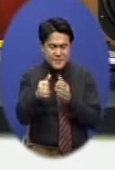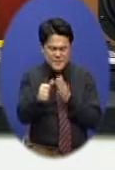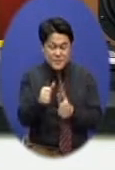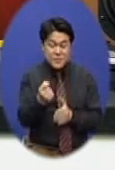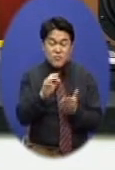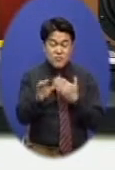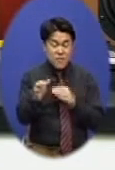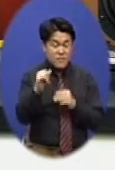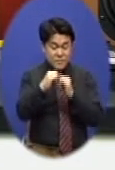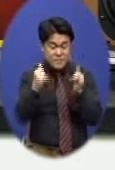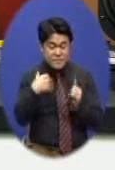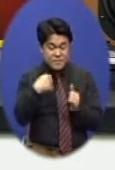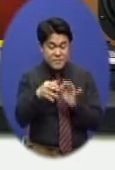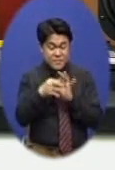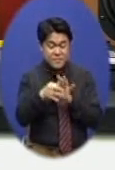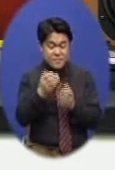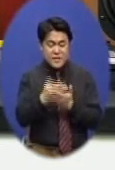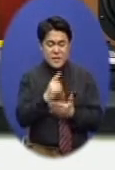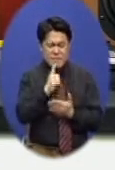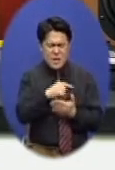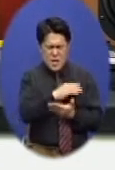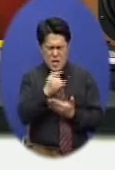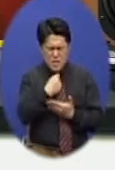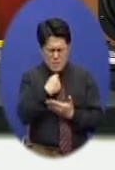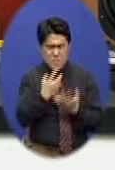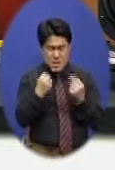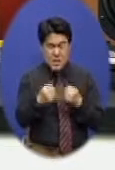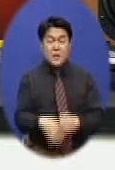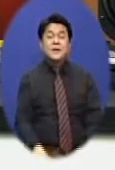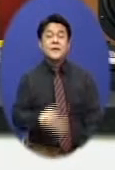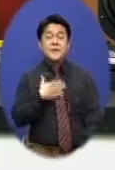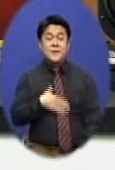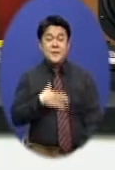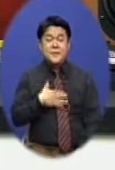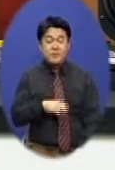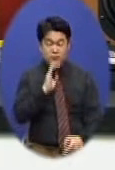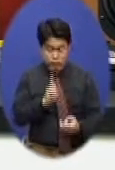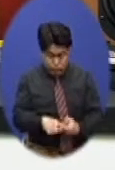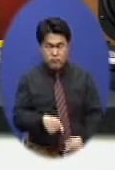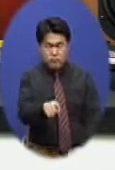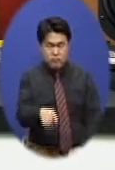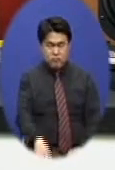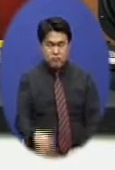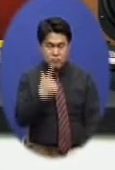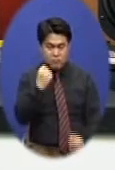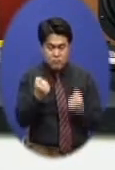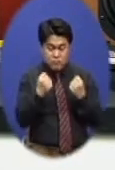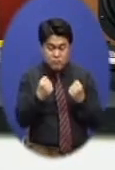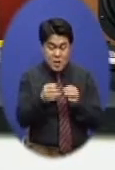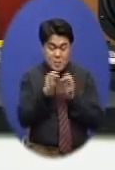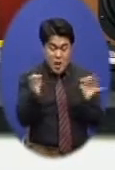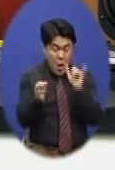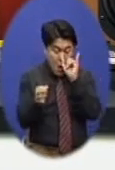이따가. 예. 내가 할 말이 많아요. 그럼요. 아버님. 네. 아, 당연히 아버님의 네. 건강을